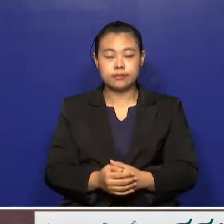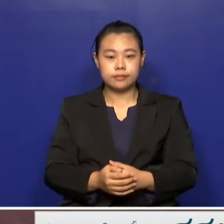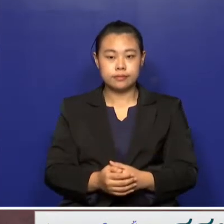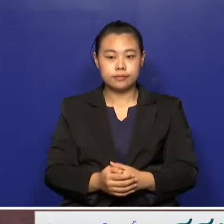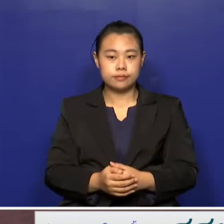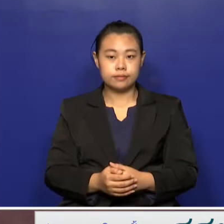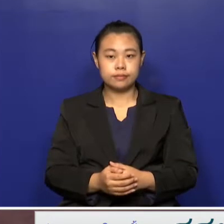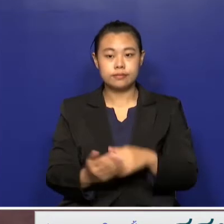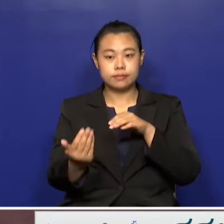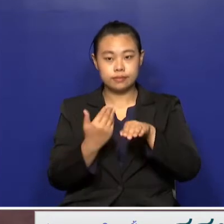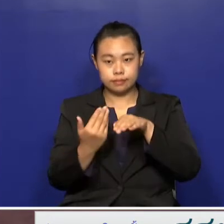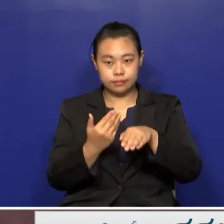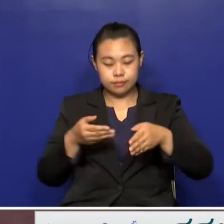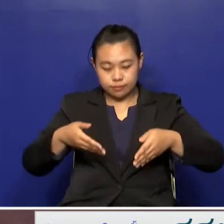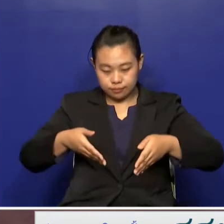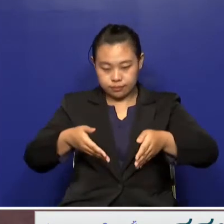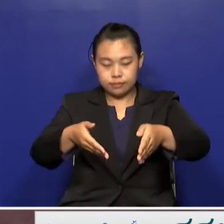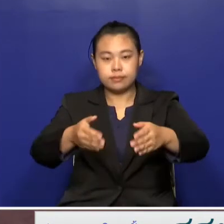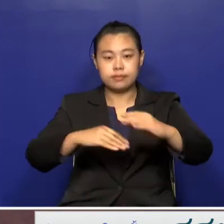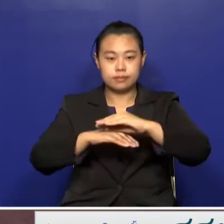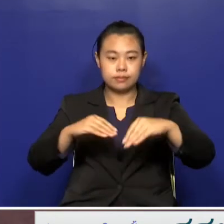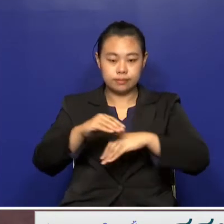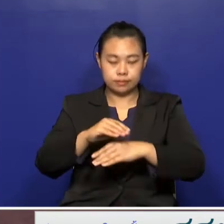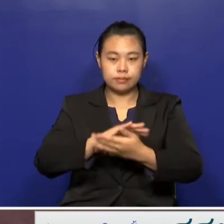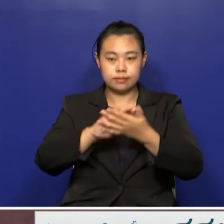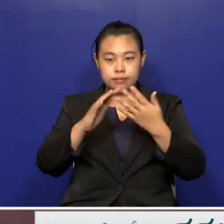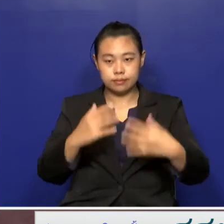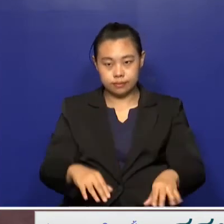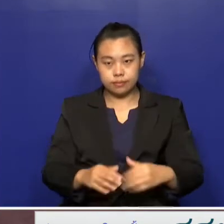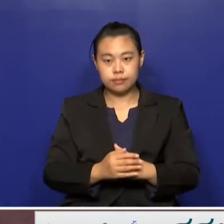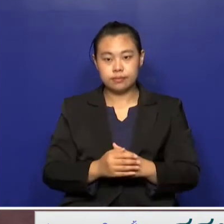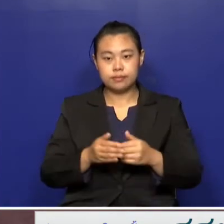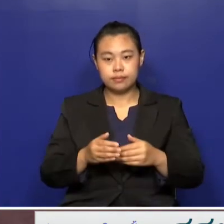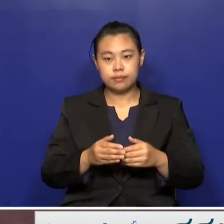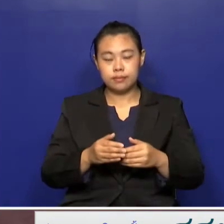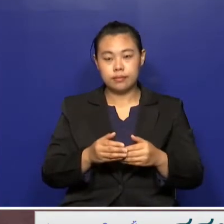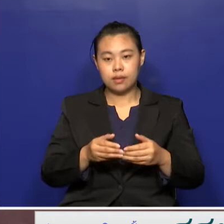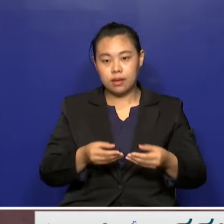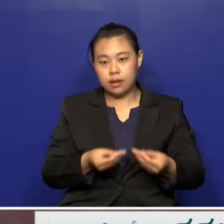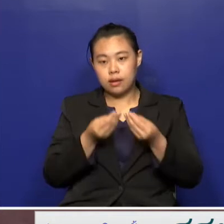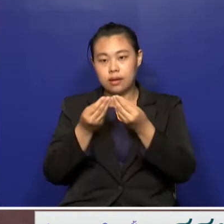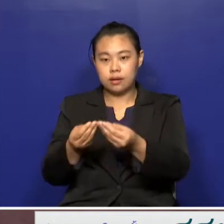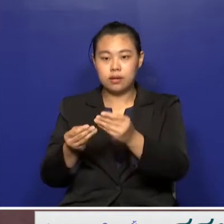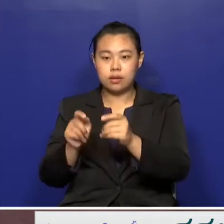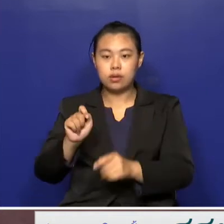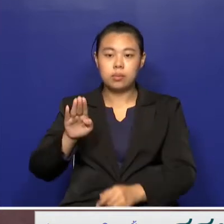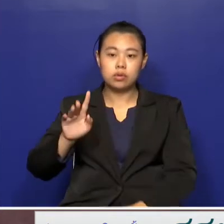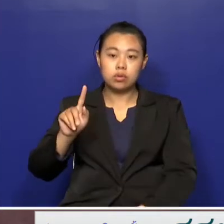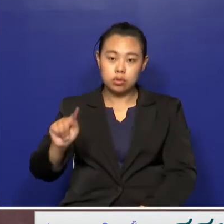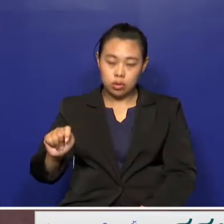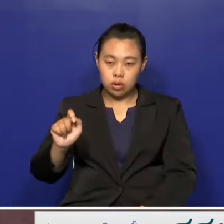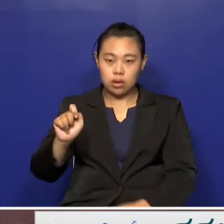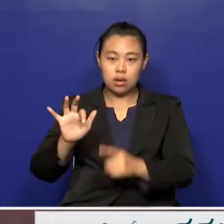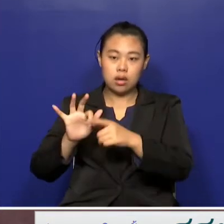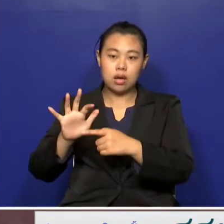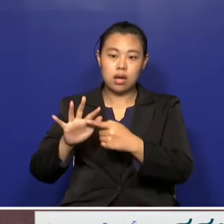งเนี่ยได้สร้างเสร็จเรียบร้อยแล้วนะคะแล้วก็ส่งมอบให้อบต.อ่าวนางเป็นผู้ดูแลปรากฏว่าสภาพพื้นถนนนั้นไม่เหมาะ